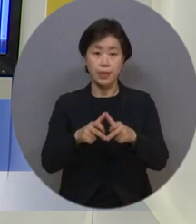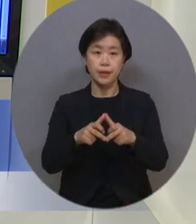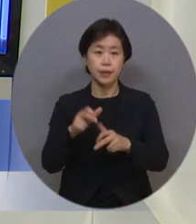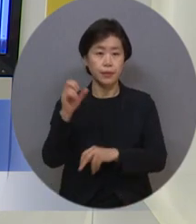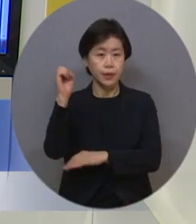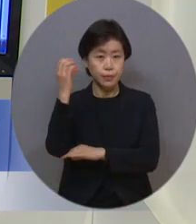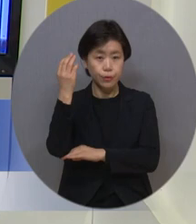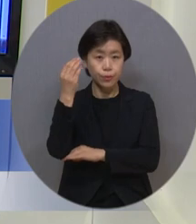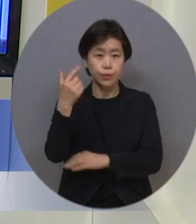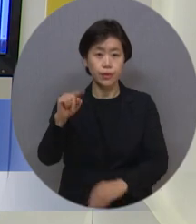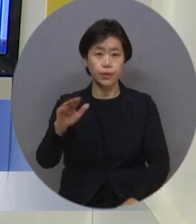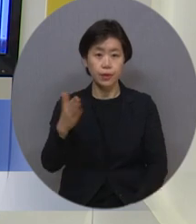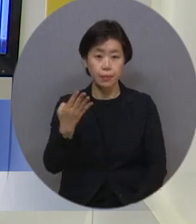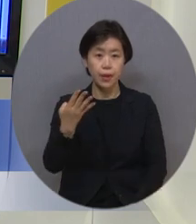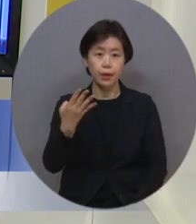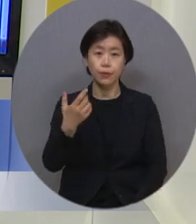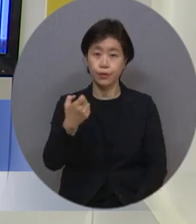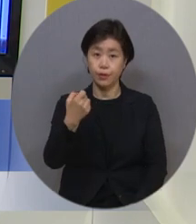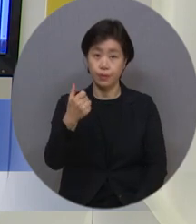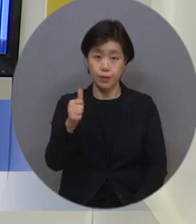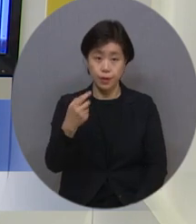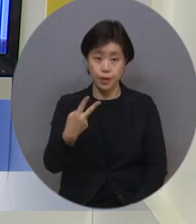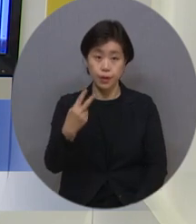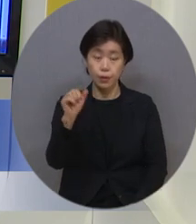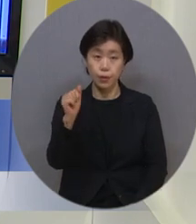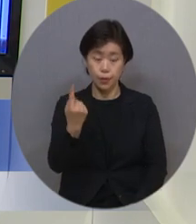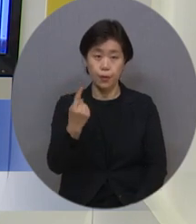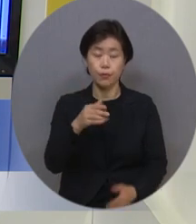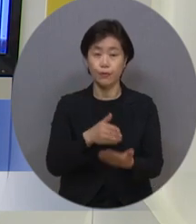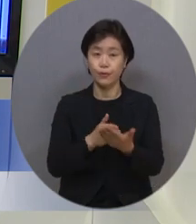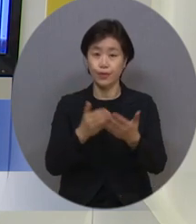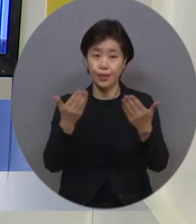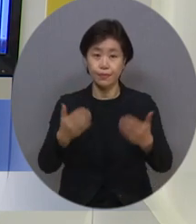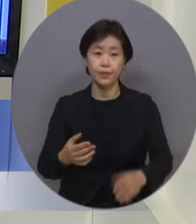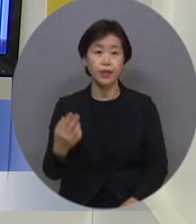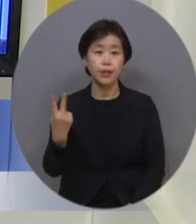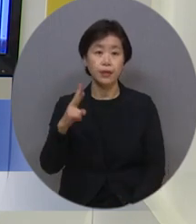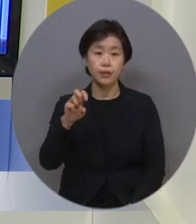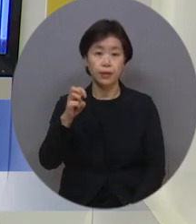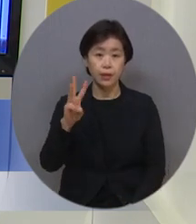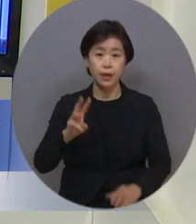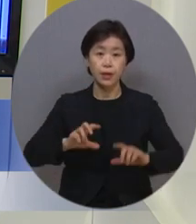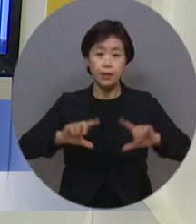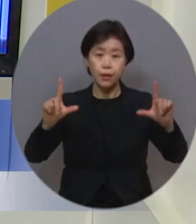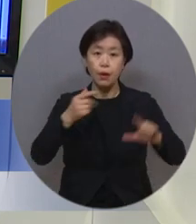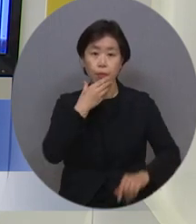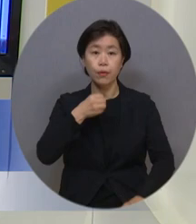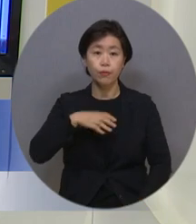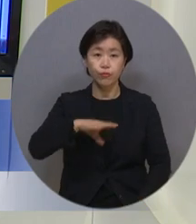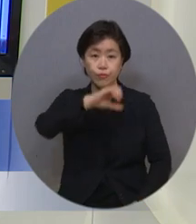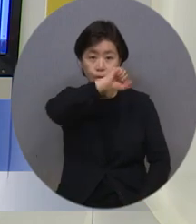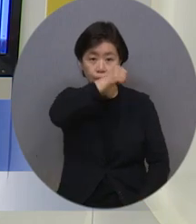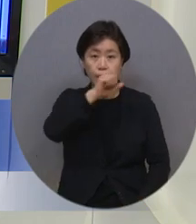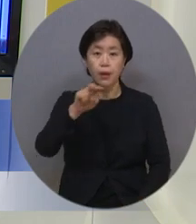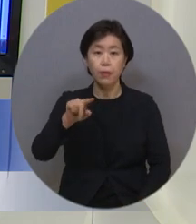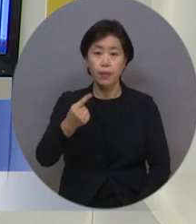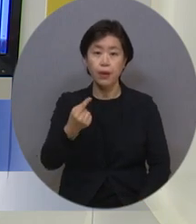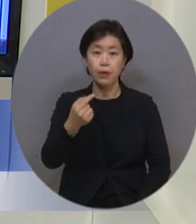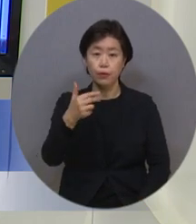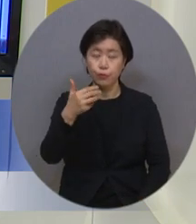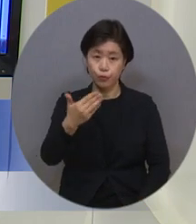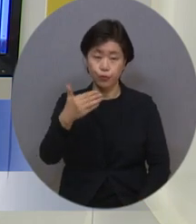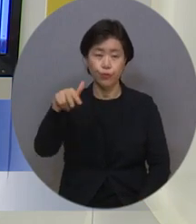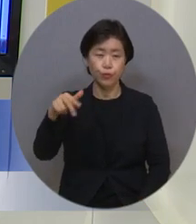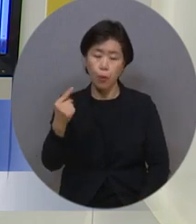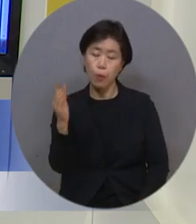1462호 첫 번째 뉴스입니다 2023년도 보건복지부 예산이 109조 1830억 원으로